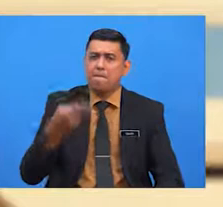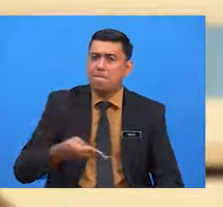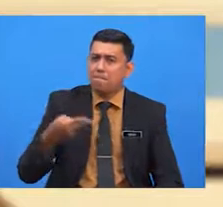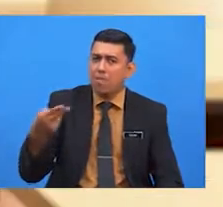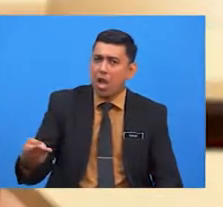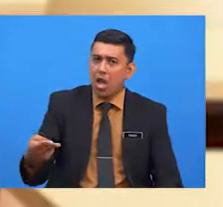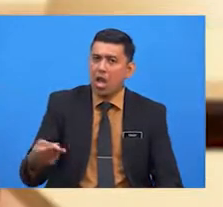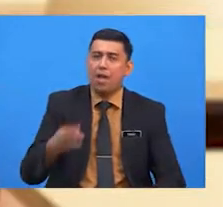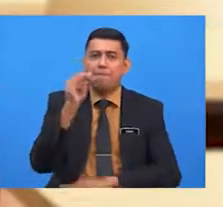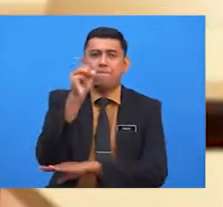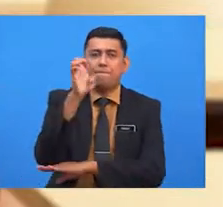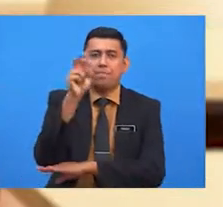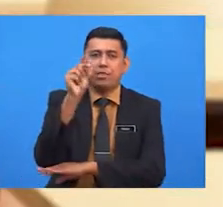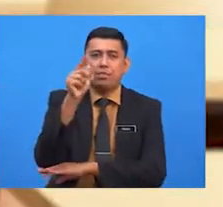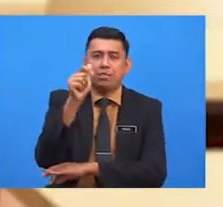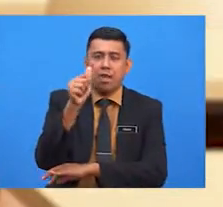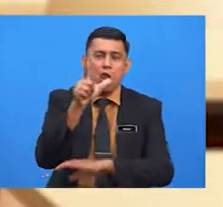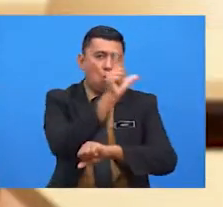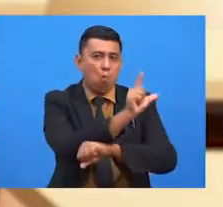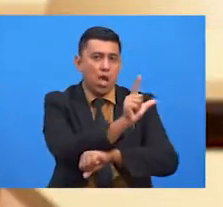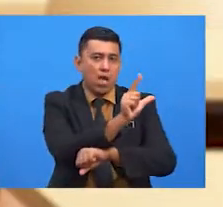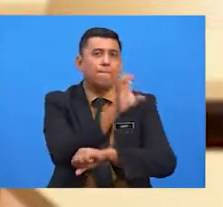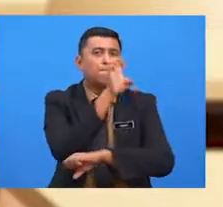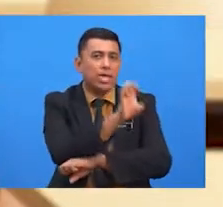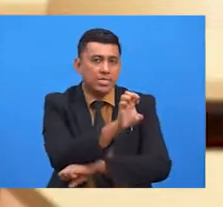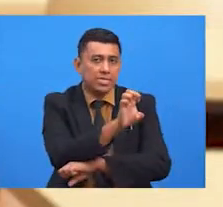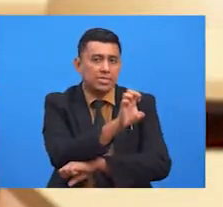seperti logam,